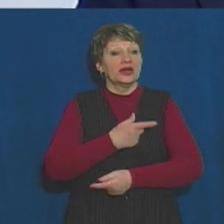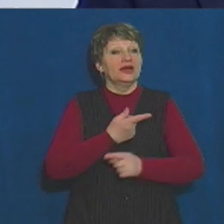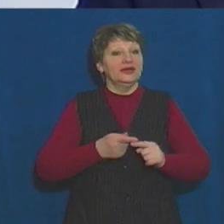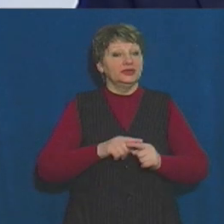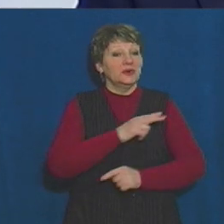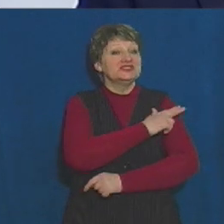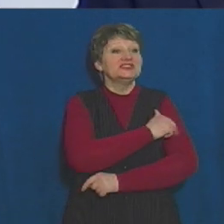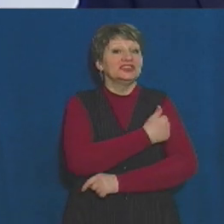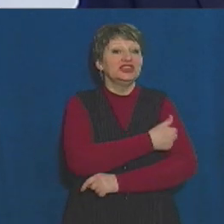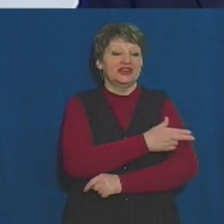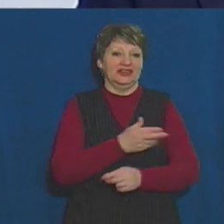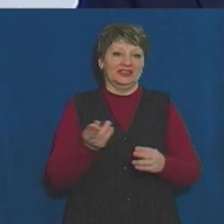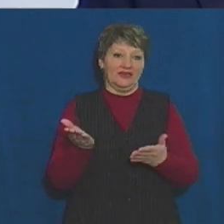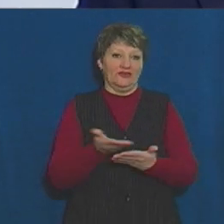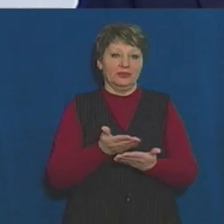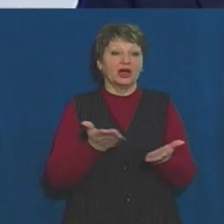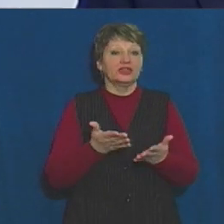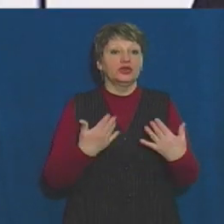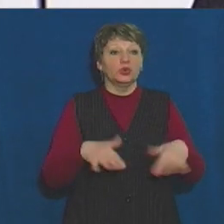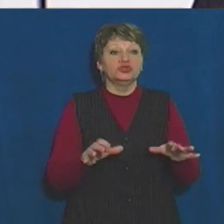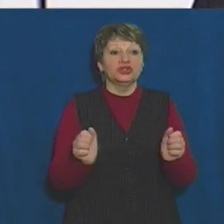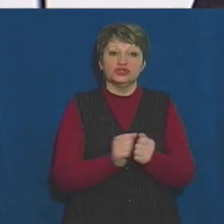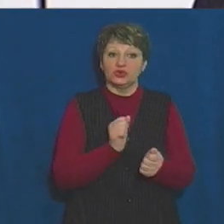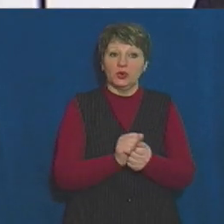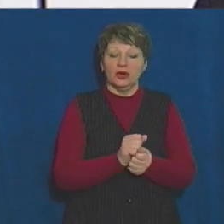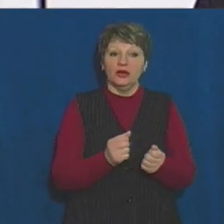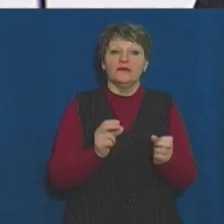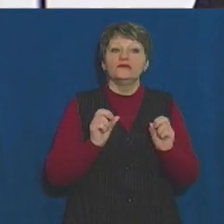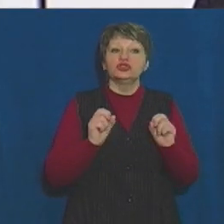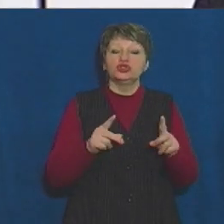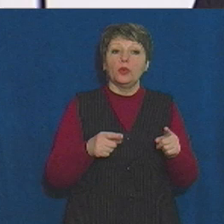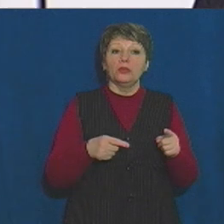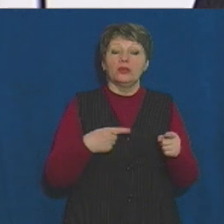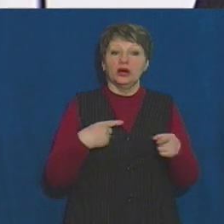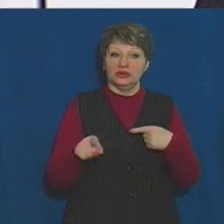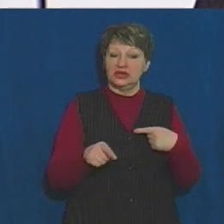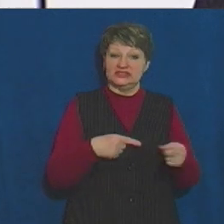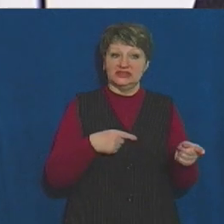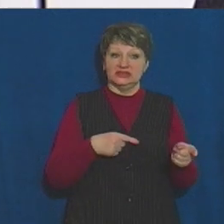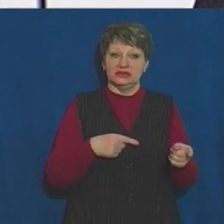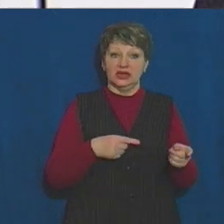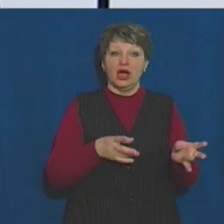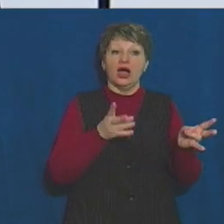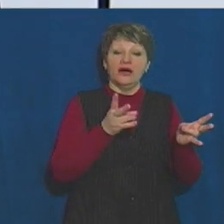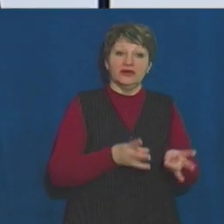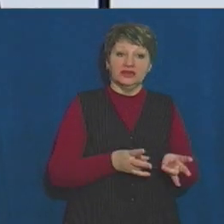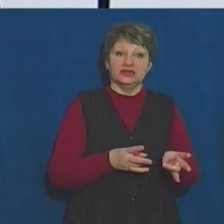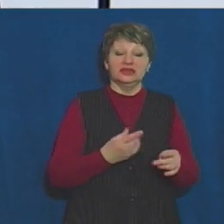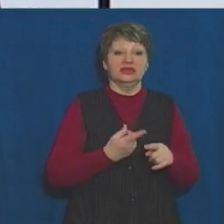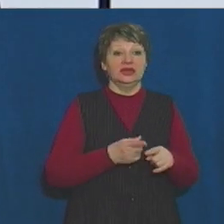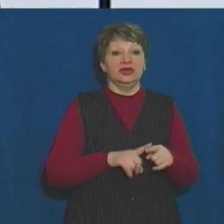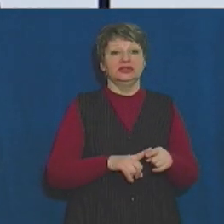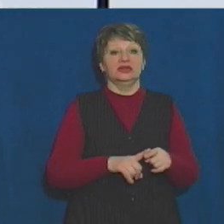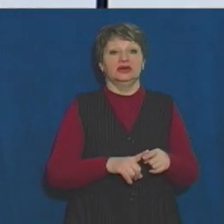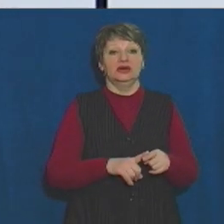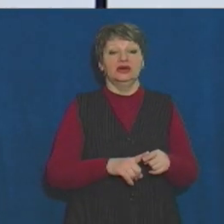тобто дерев, які зсохли. В чому різниця між санітарною і аварійною? Ну, аварійна вирубка дерев у нас як така, вона підразумує